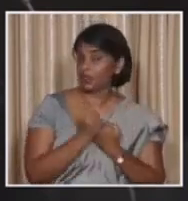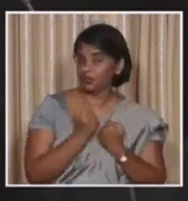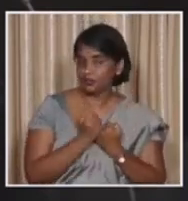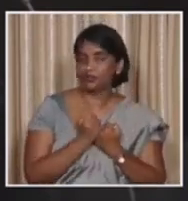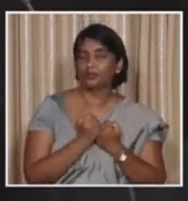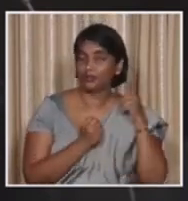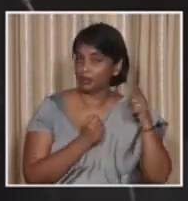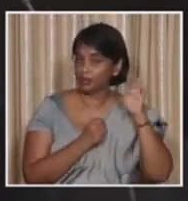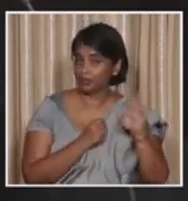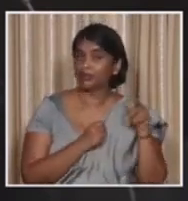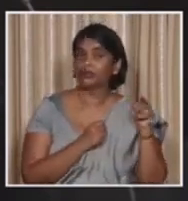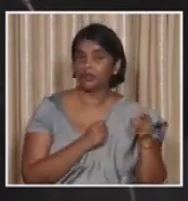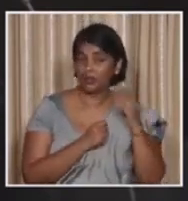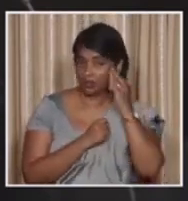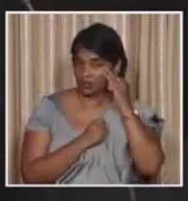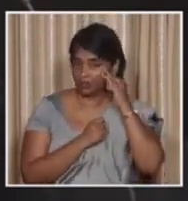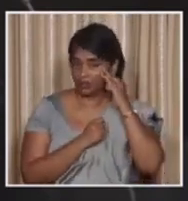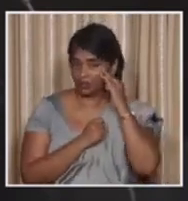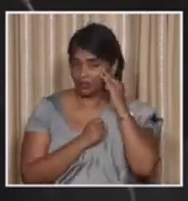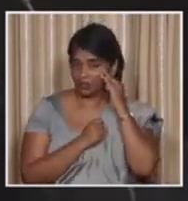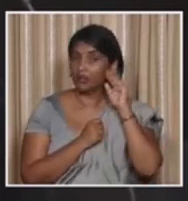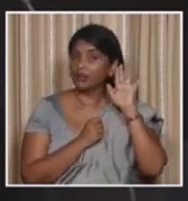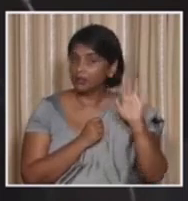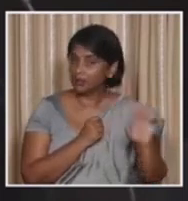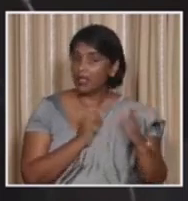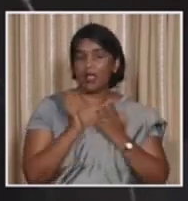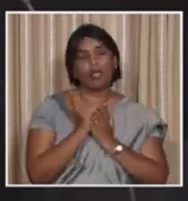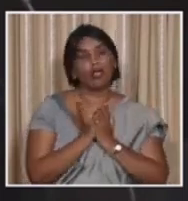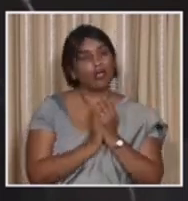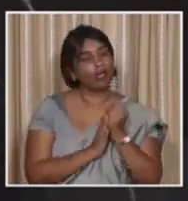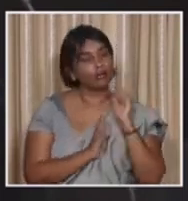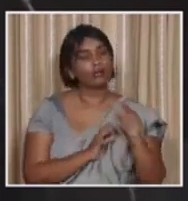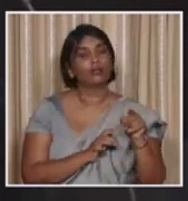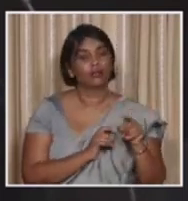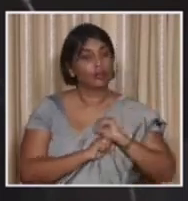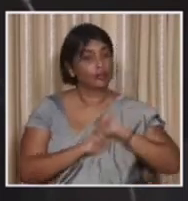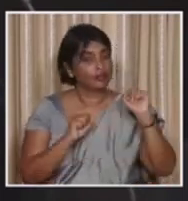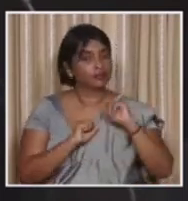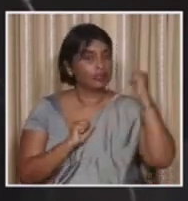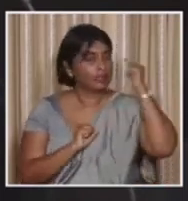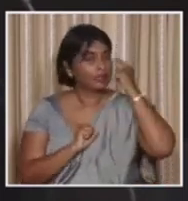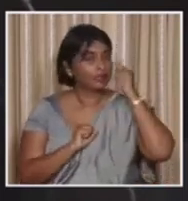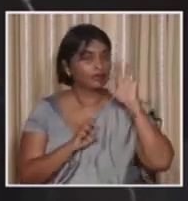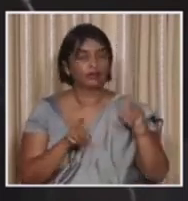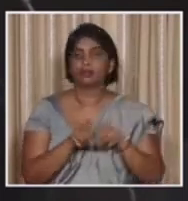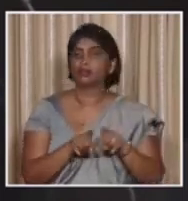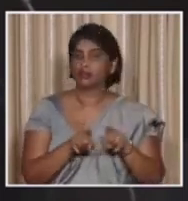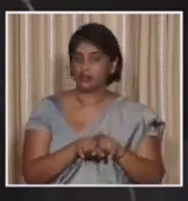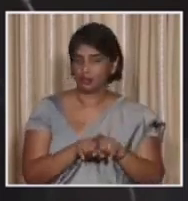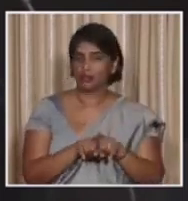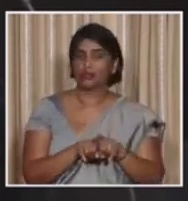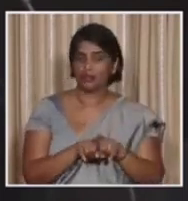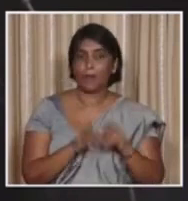දායකත්වය සහ ඔවුන් මේ කාන්තා කාන්තාවන්ගේ අයිතිවාසිකම් වෙනුවෙන් කරපු ඒ අරගල සිහිවටනයක් වලට සිහිවටනයක්